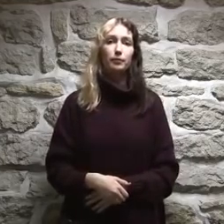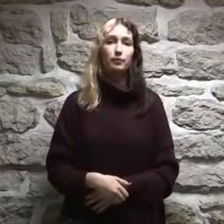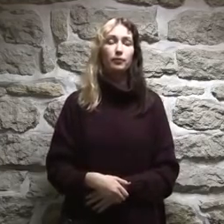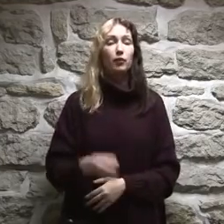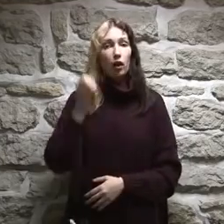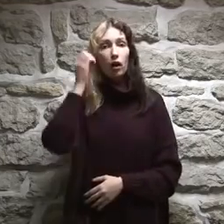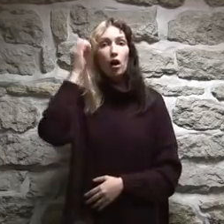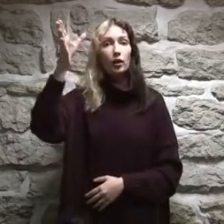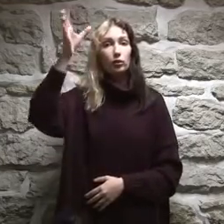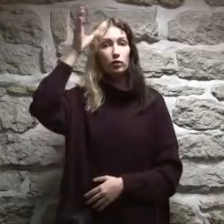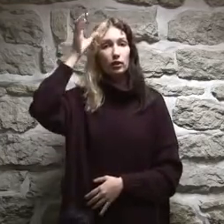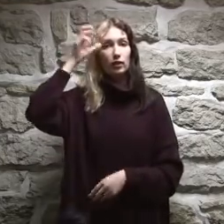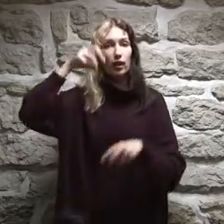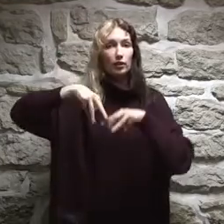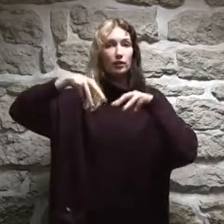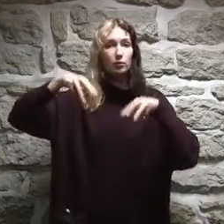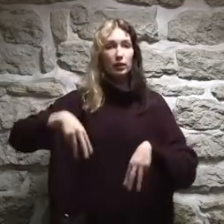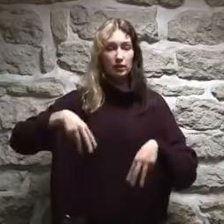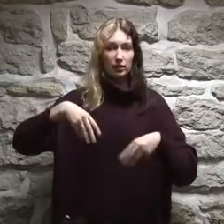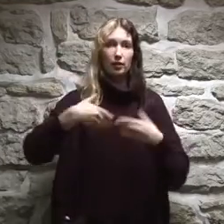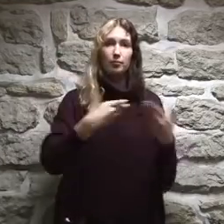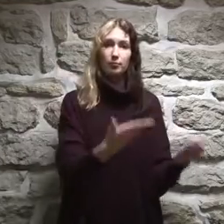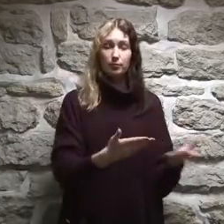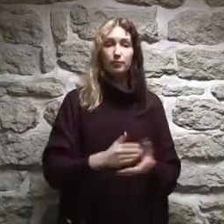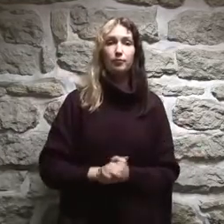Haridus- ja teadusminister Liina Kersna, palun!